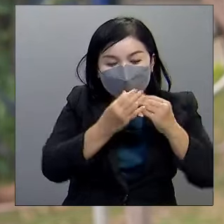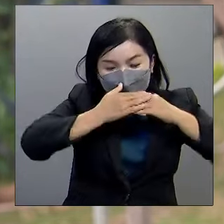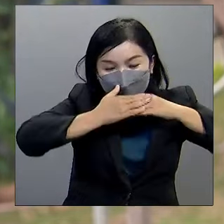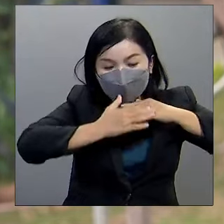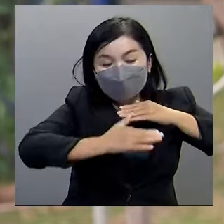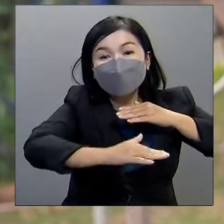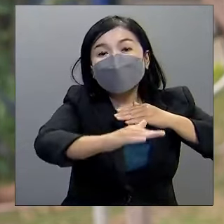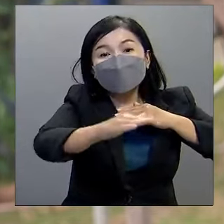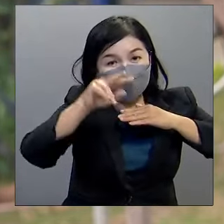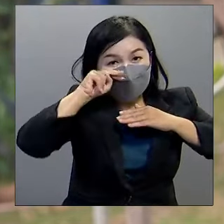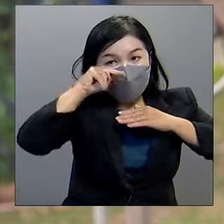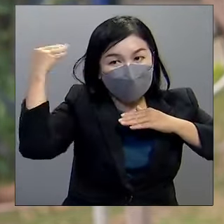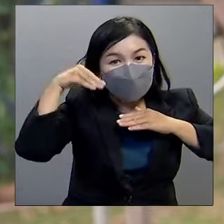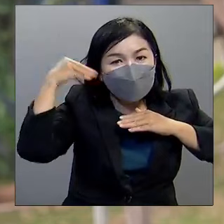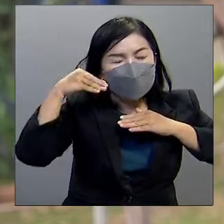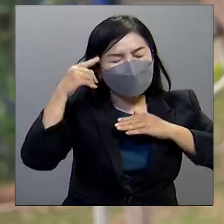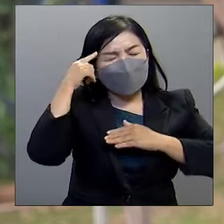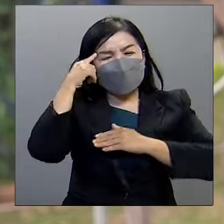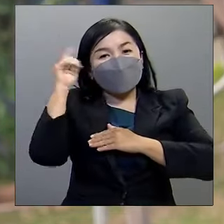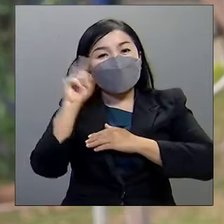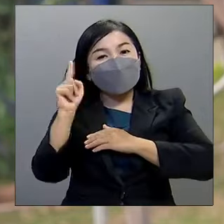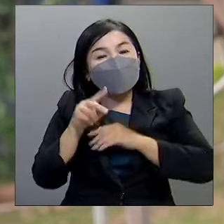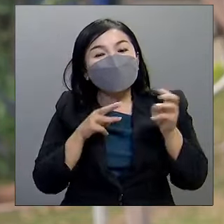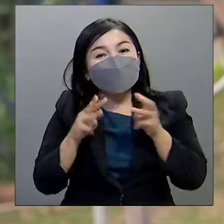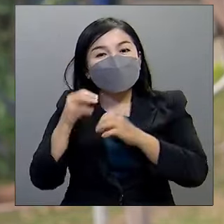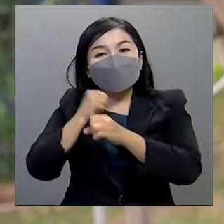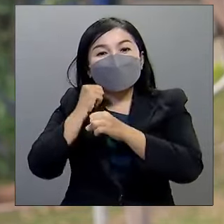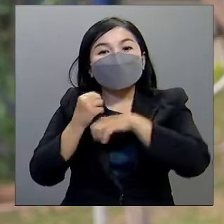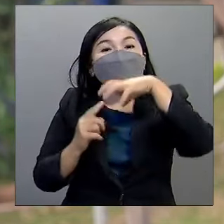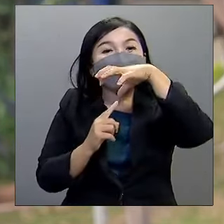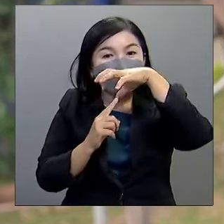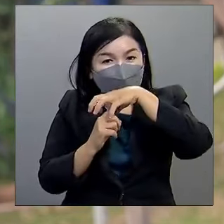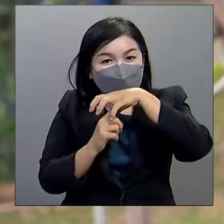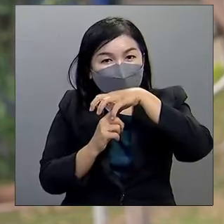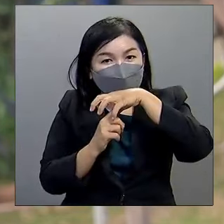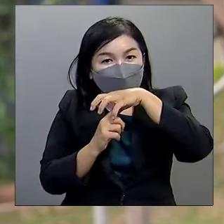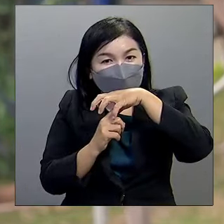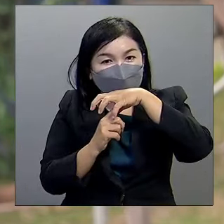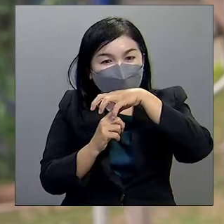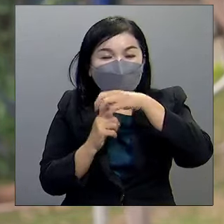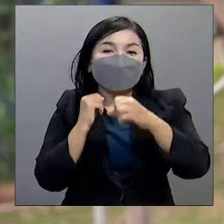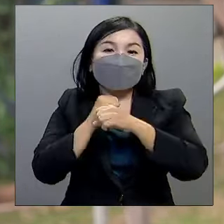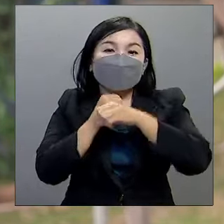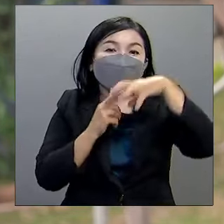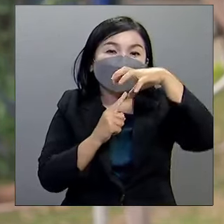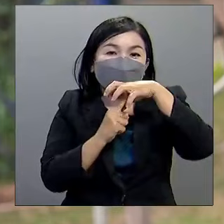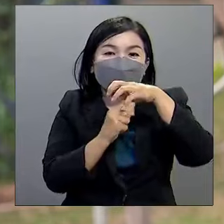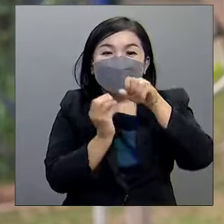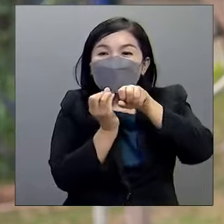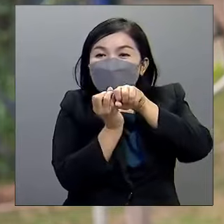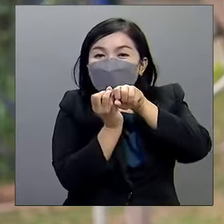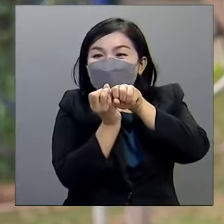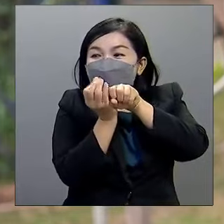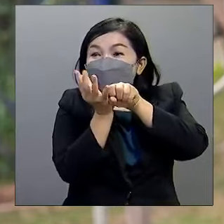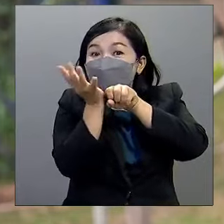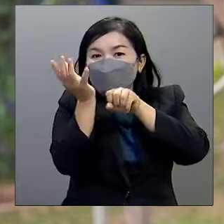ที่ชื้นครับก็เลยทำให้การผลิตก้อนเชื้อเห็ดหรือว่าการผลิตดอกเห็ดออกมาเนี่ยมันเป็นไปค่อนข้